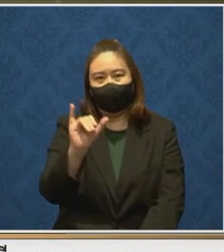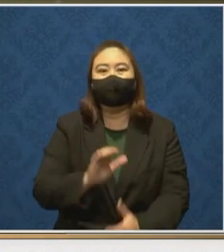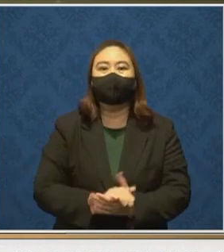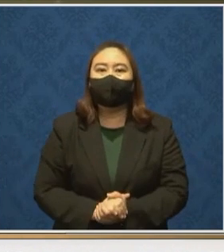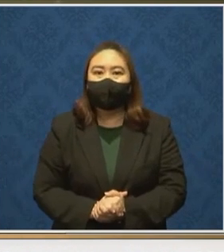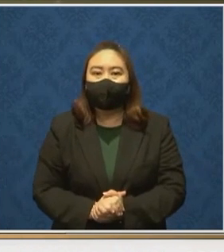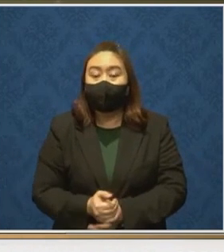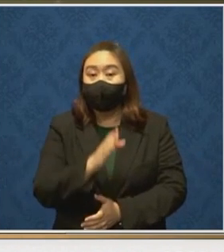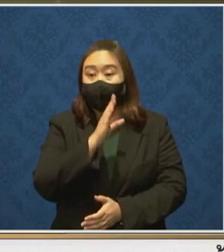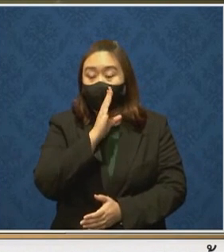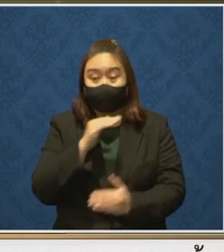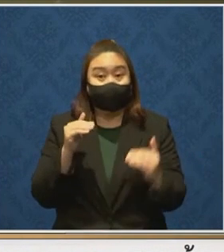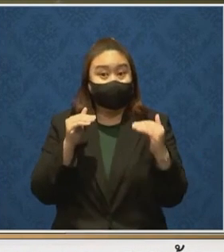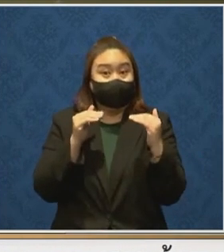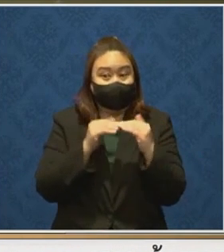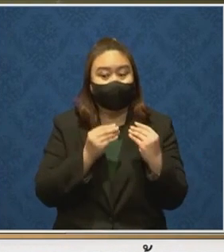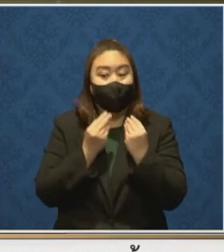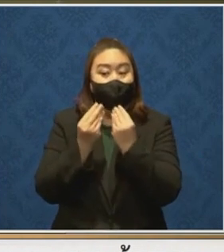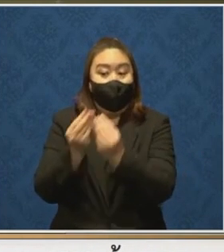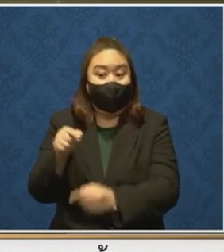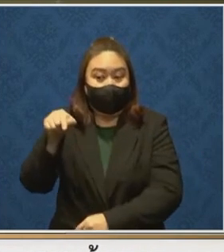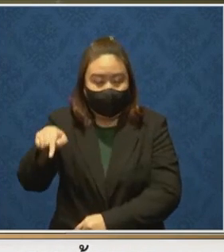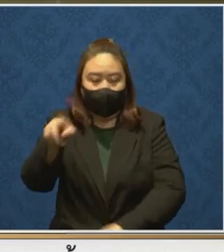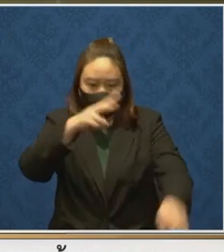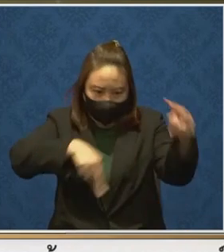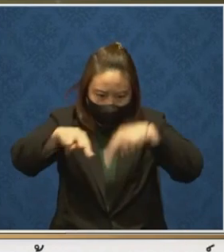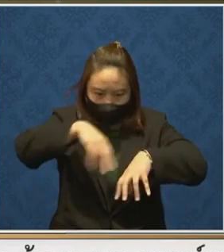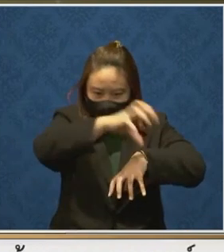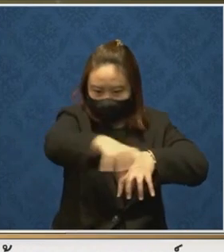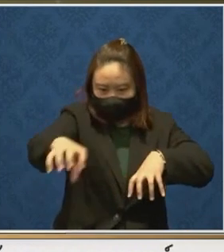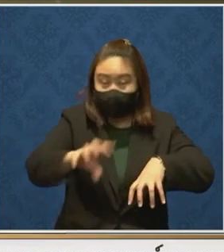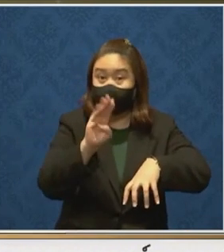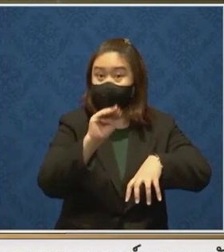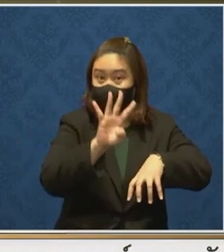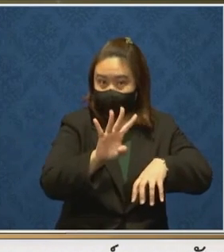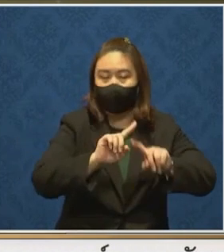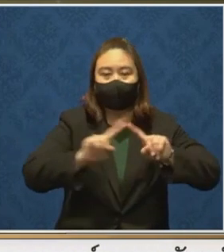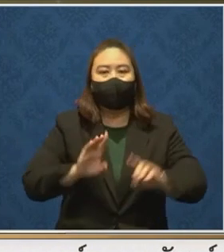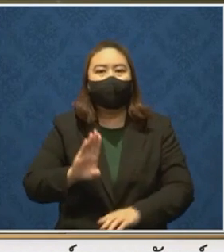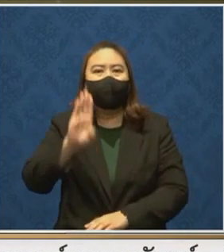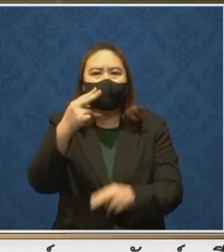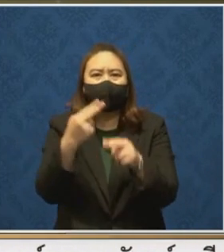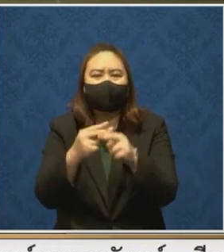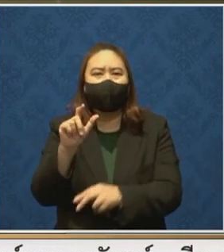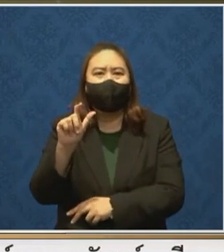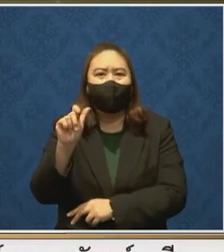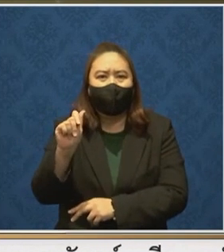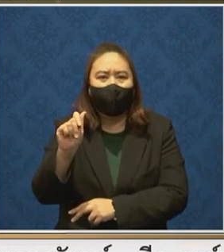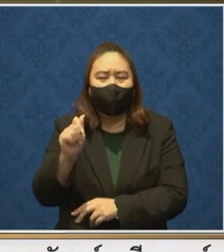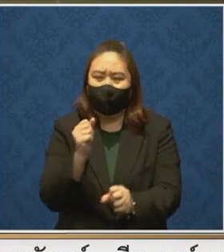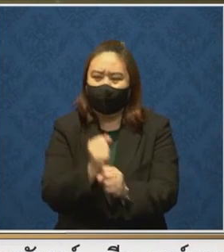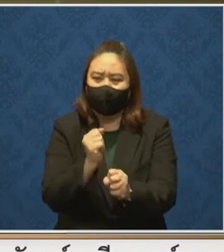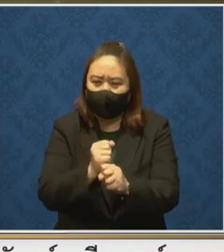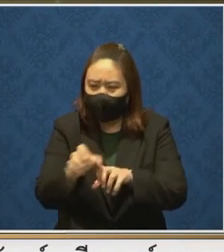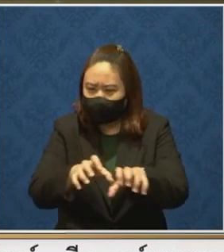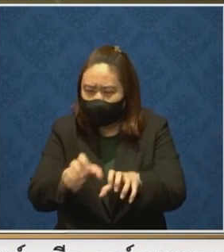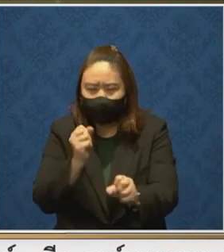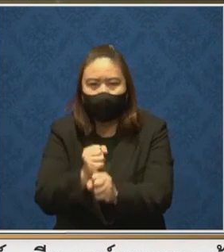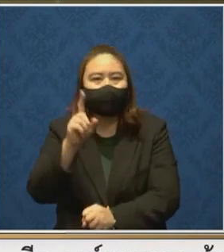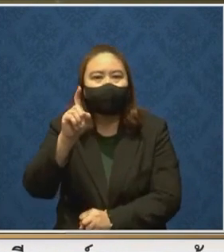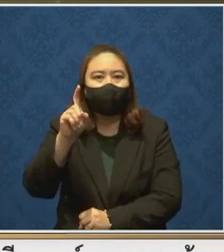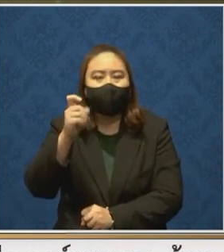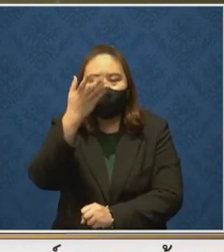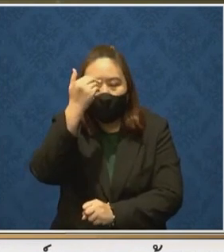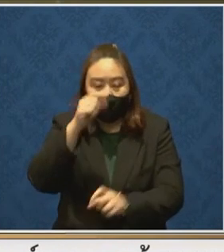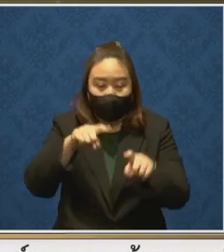เพราถึงให้สิดสำรวจ 44 แรงแต่บริษัทอาคารา ก็ยังไม่สามารถประกอบกจการได้เพราะยงไม่รบการต่อ